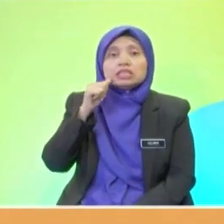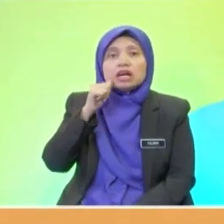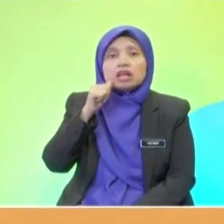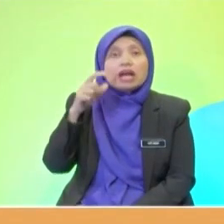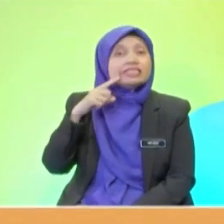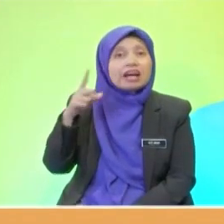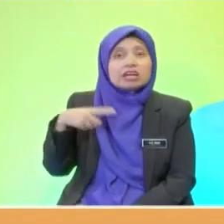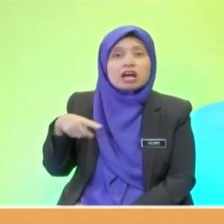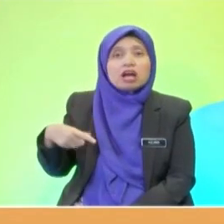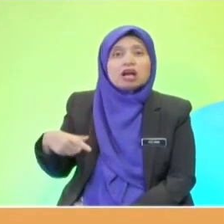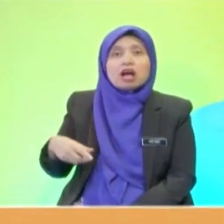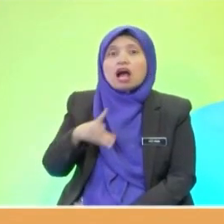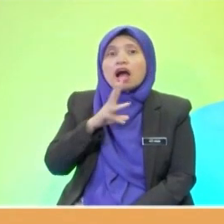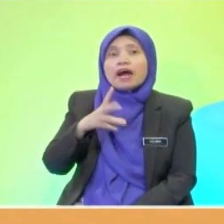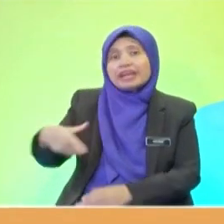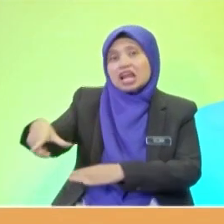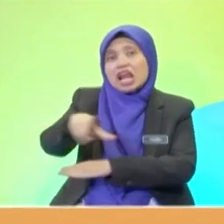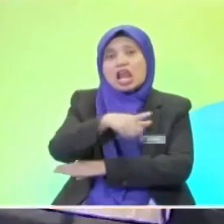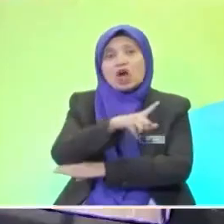semakin keruh